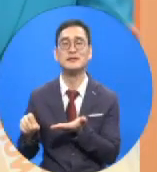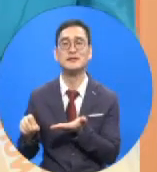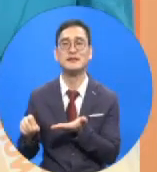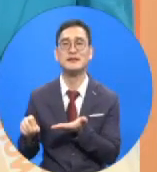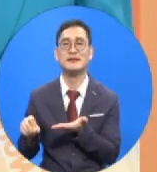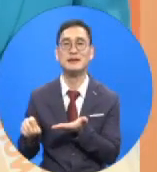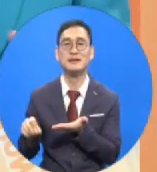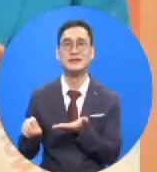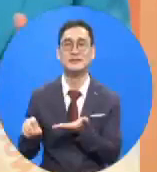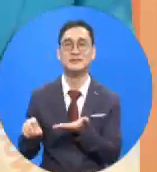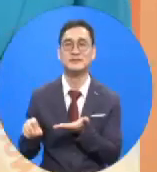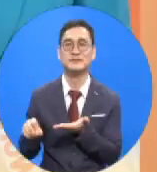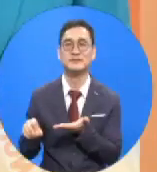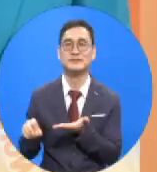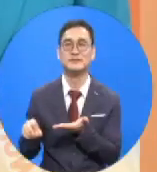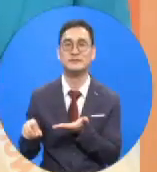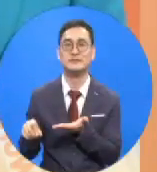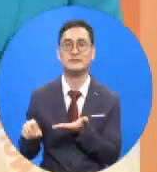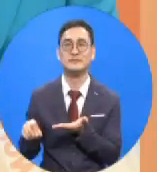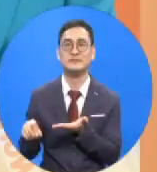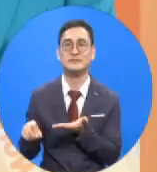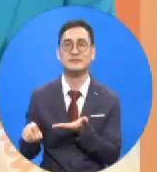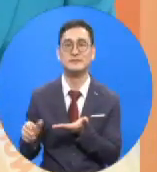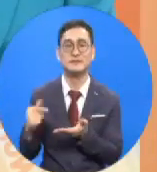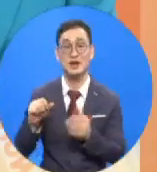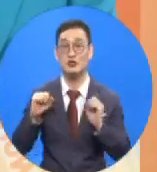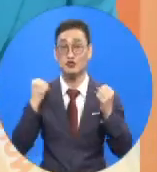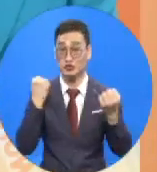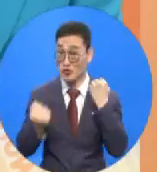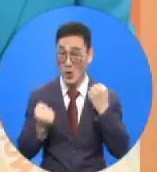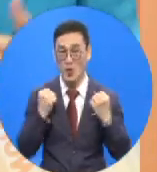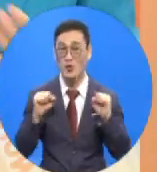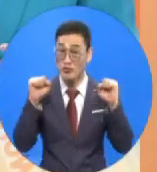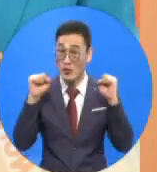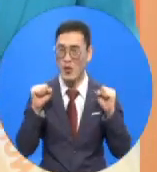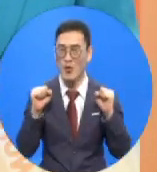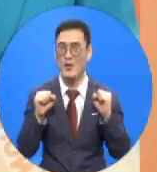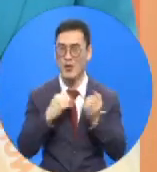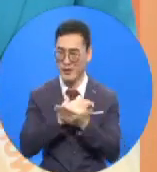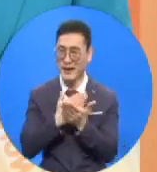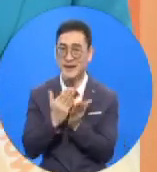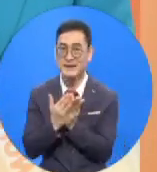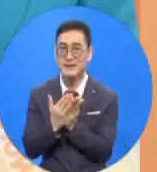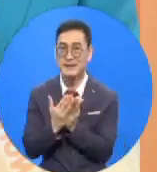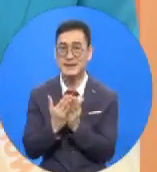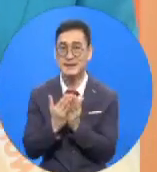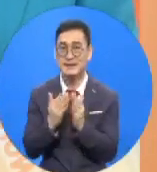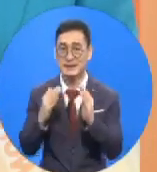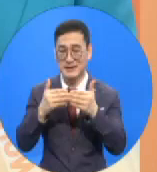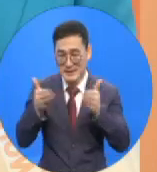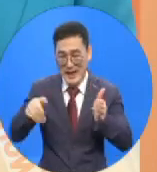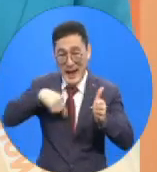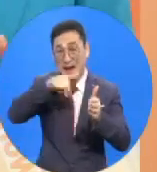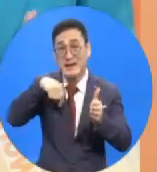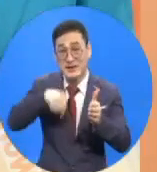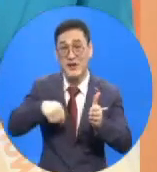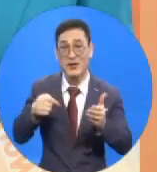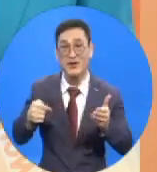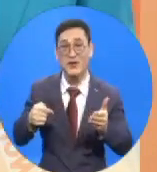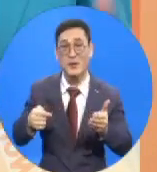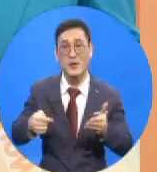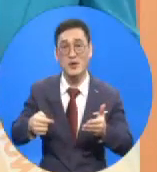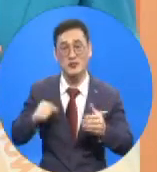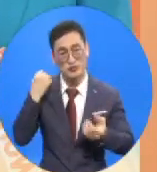굉장 좁은 공간에 갇혀 있을 때 만든 운동 이잖아요 예 그래서 그런 식으로 실수 운동화 실력에 상당히 많아요 하고